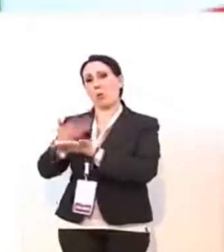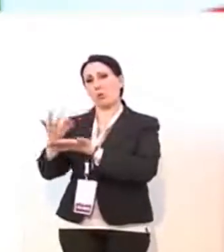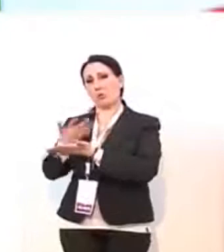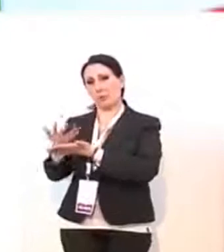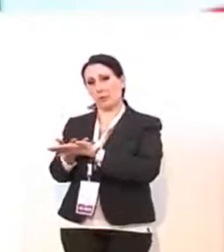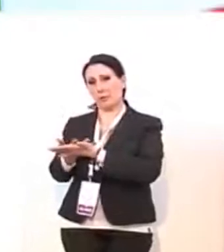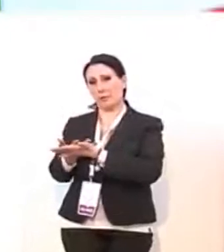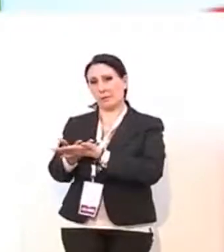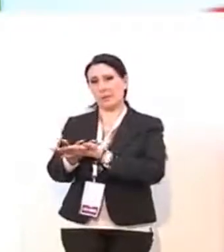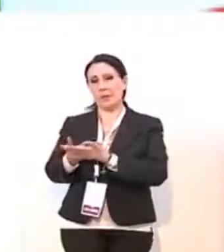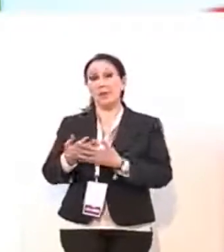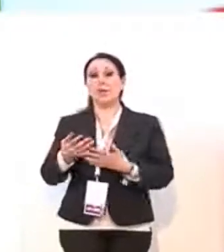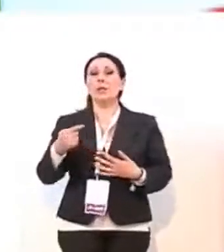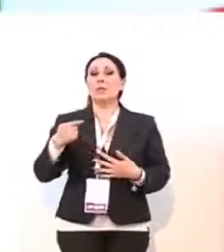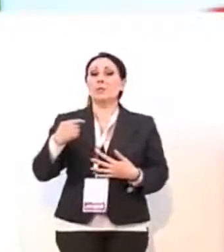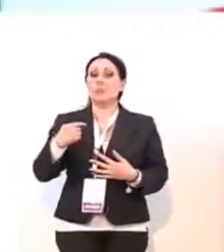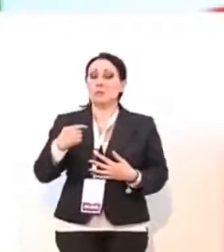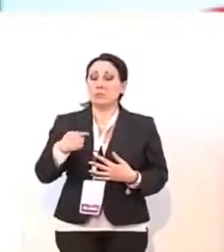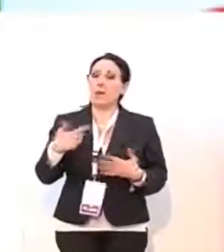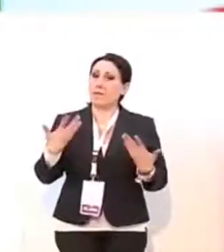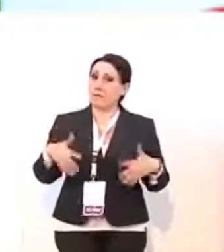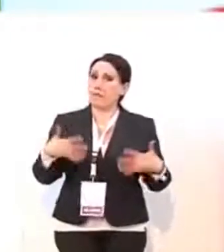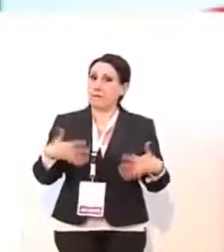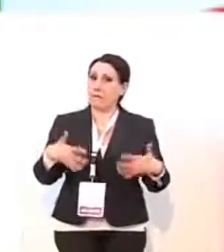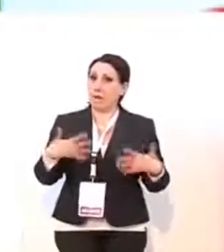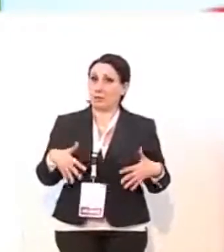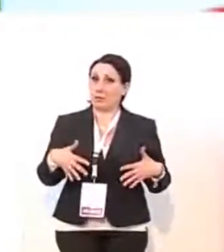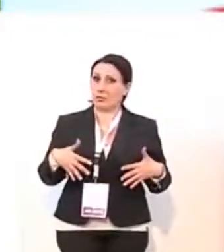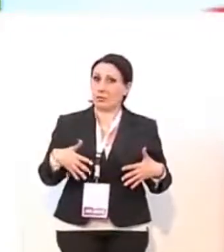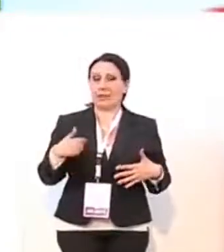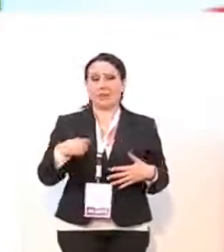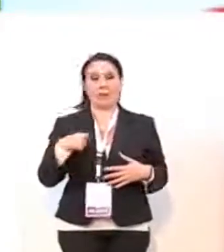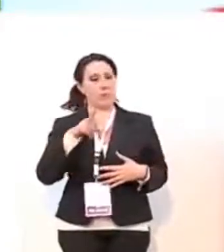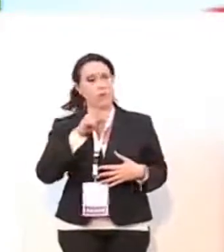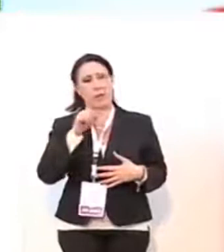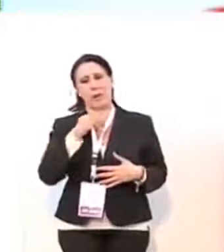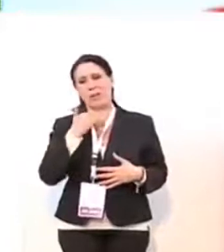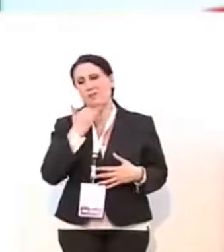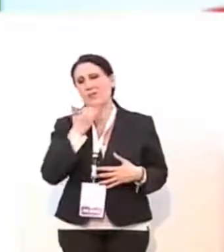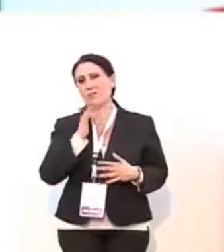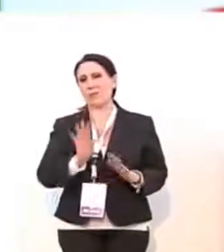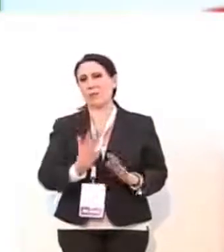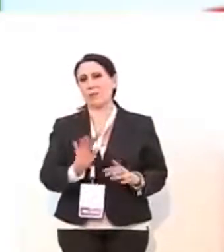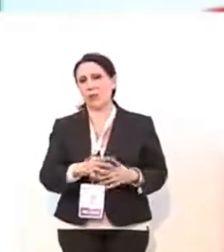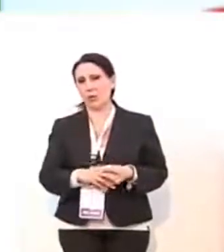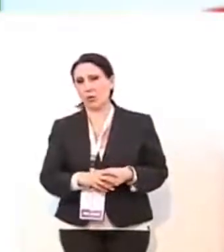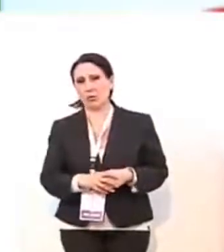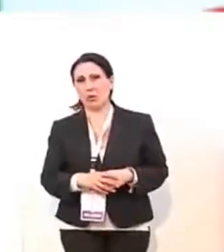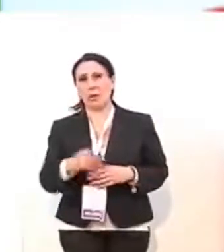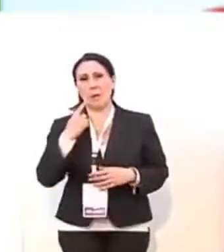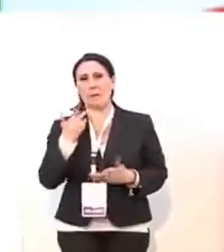di un episodio che di cui più di tanto non voglio parlare, perché è anche un episodio ovviamente attenzionato per il